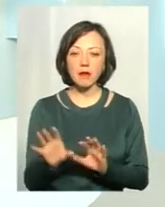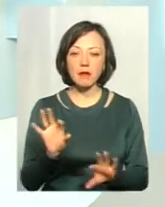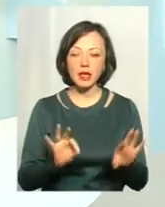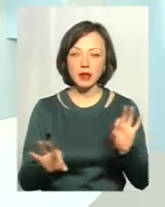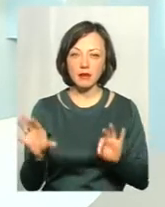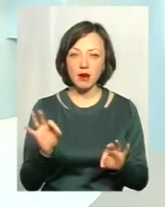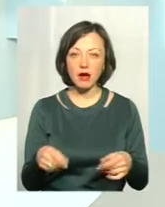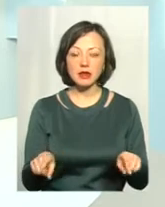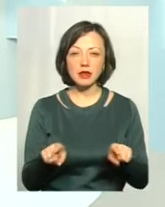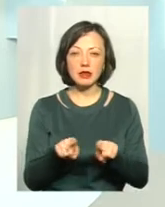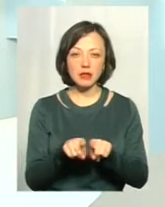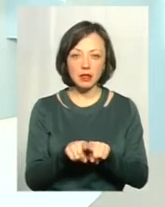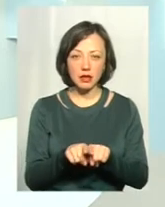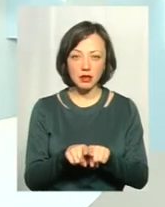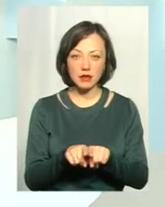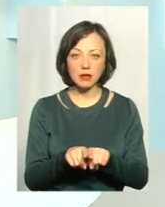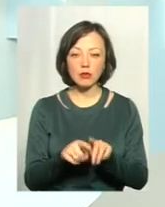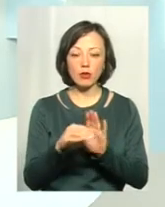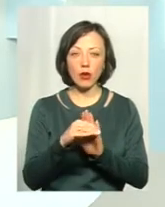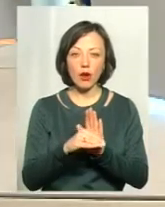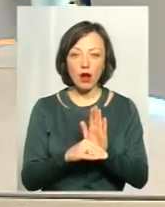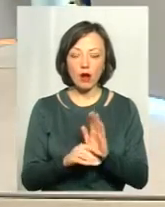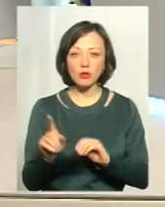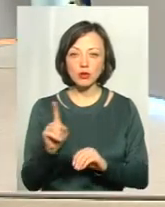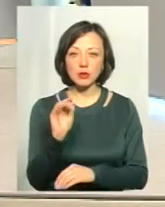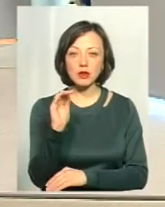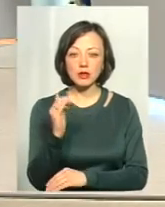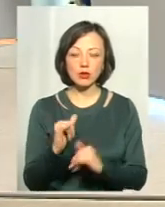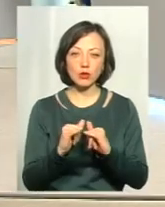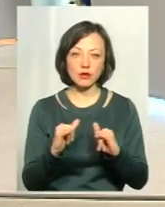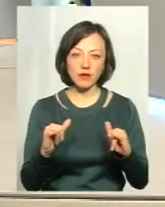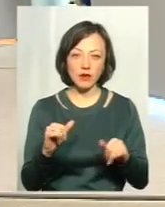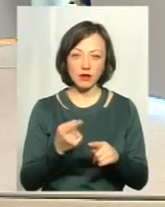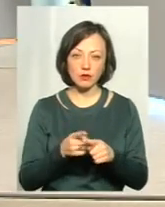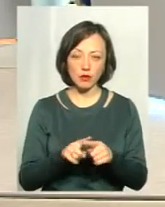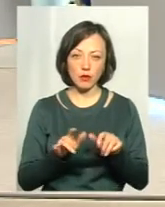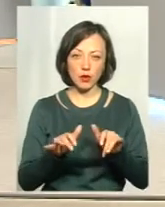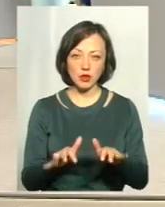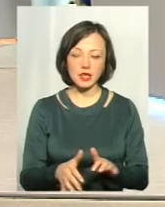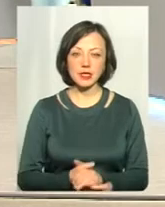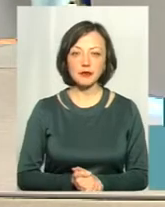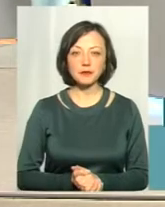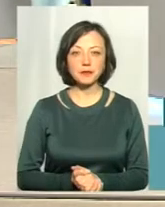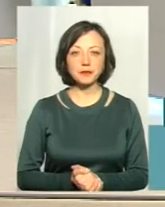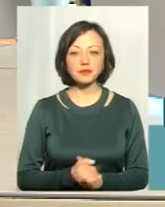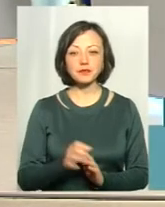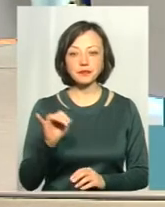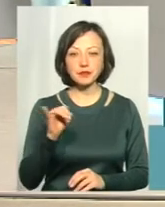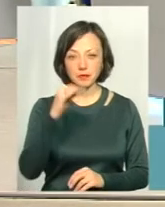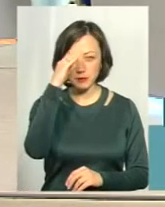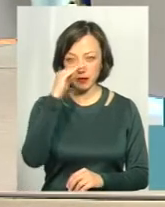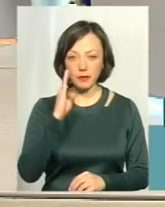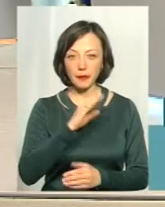такий, скласти так програму, щоб дитинку розвивати в цьому процесі. І батьки